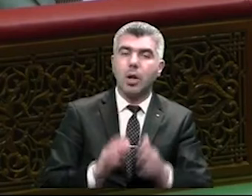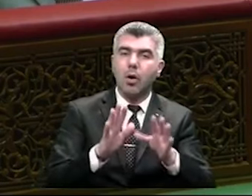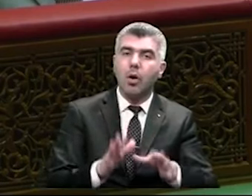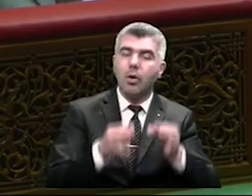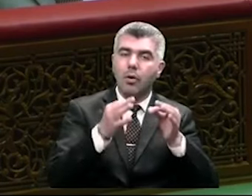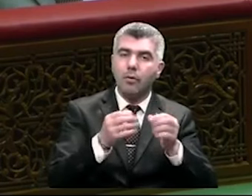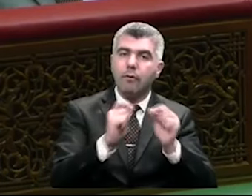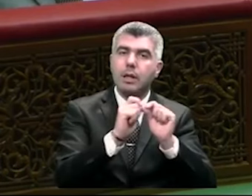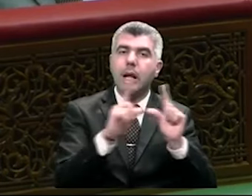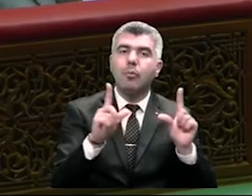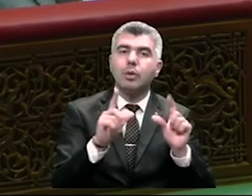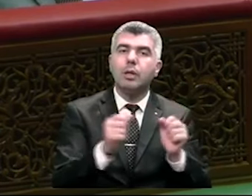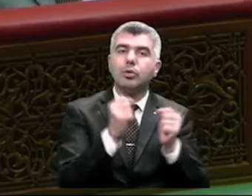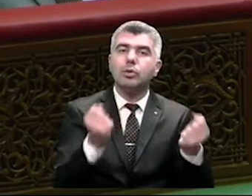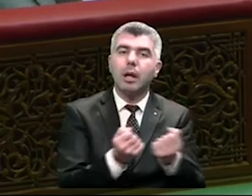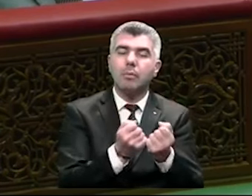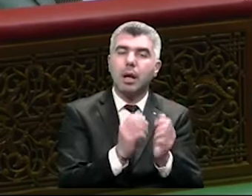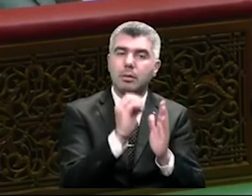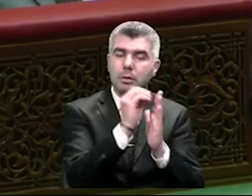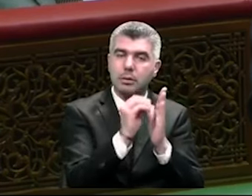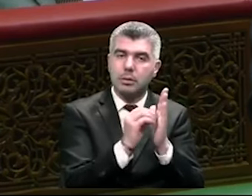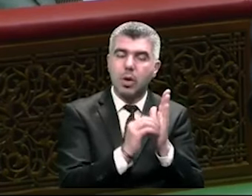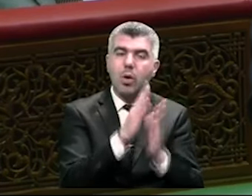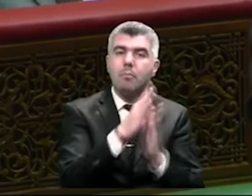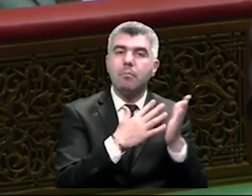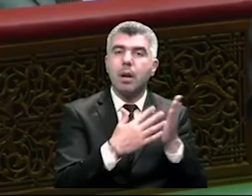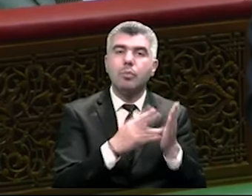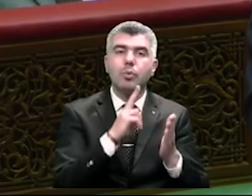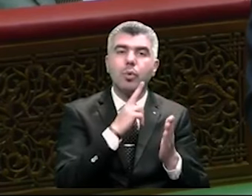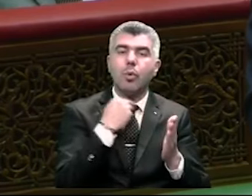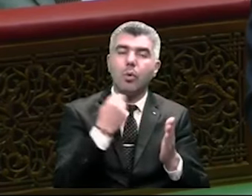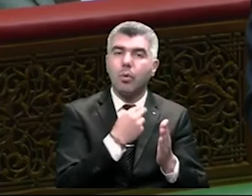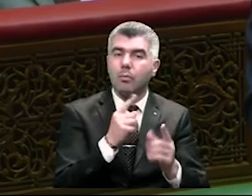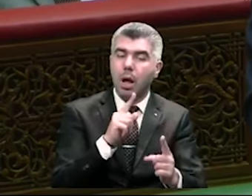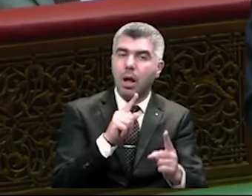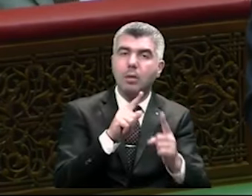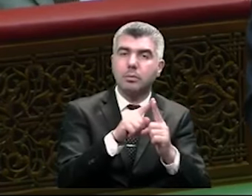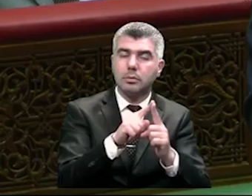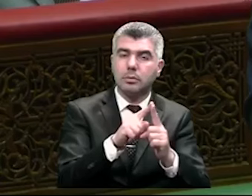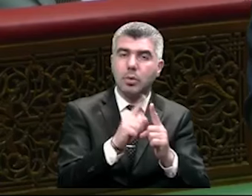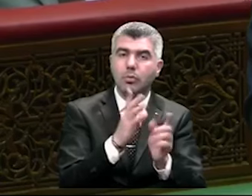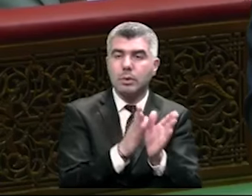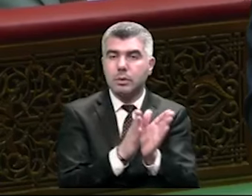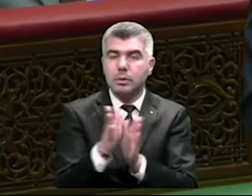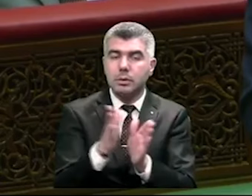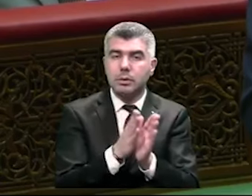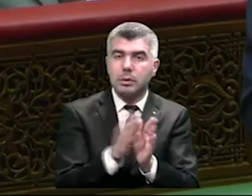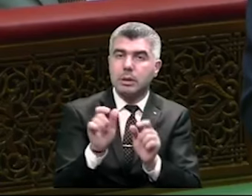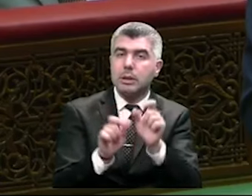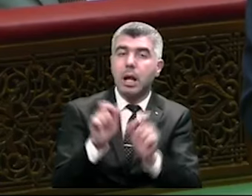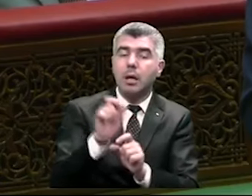النموذج التنموي الجديد والبرنامج الحكومي الذي ركز على شقه المتعلق بتطوير راس